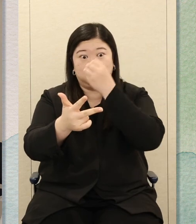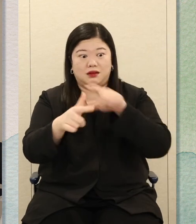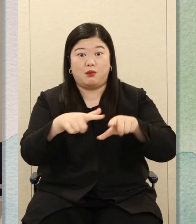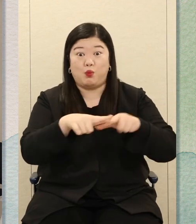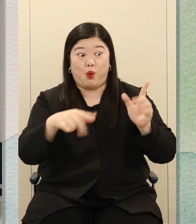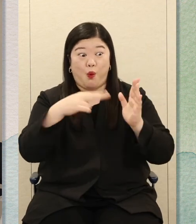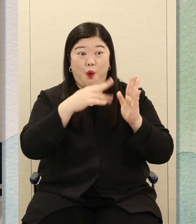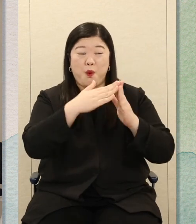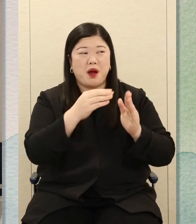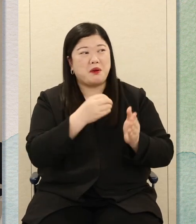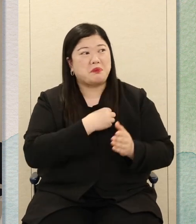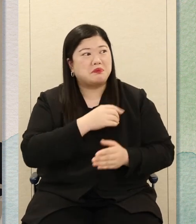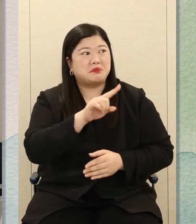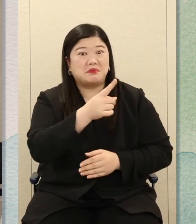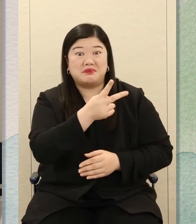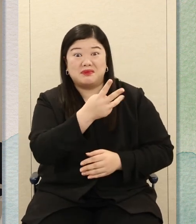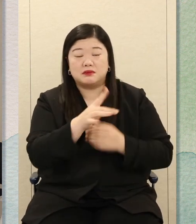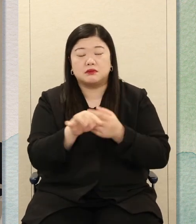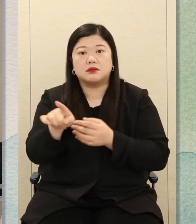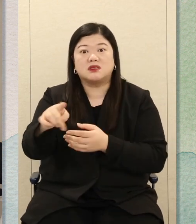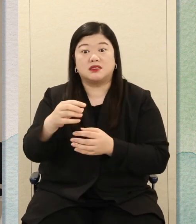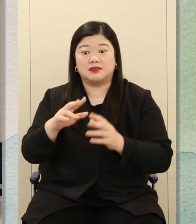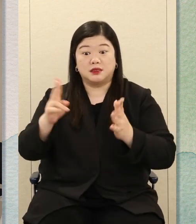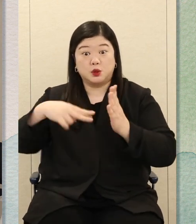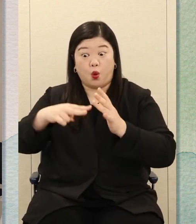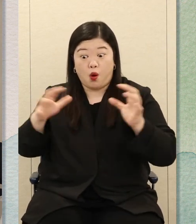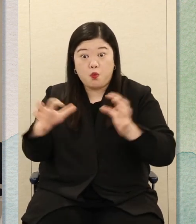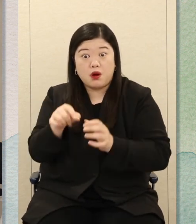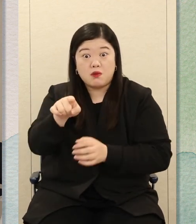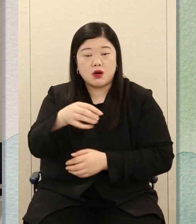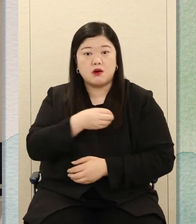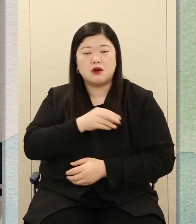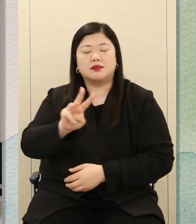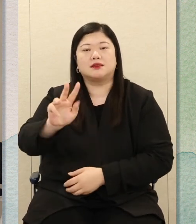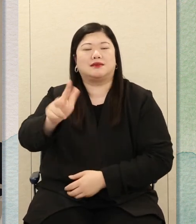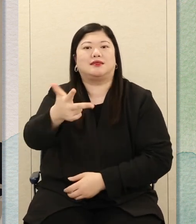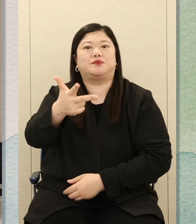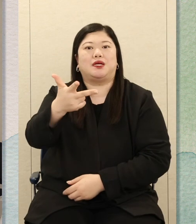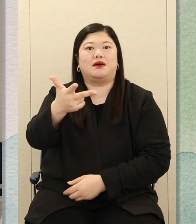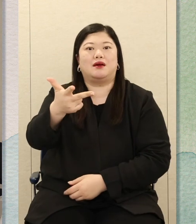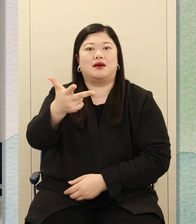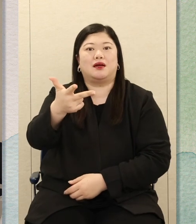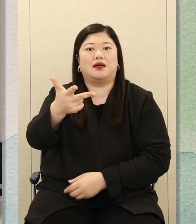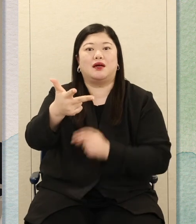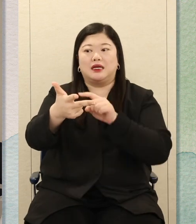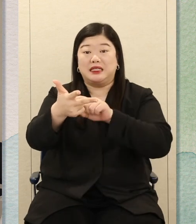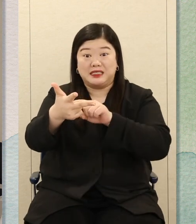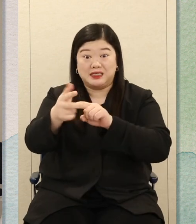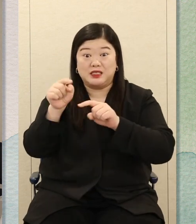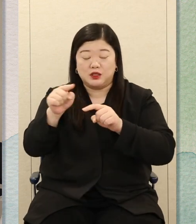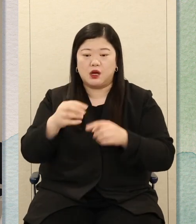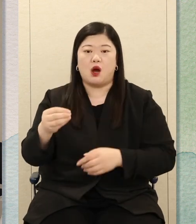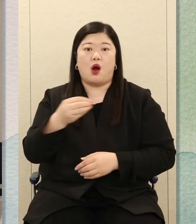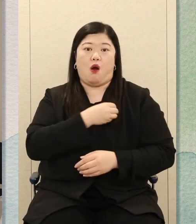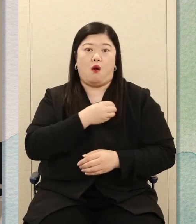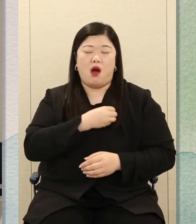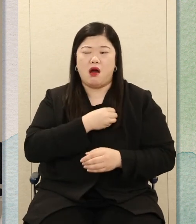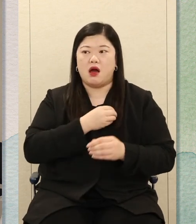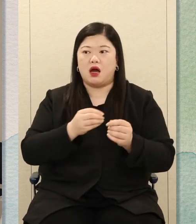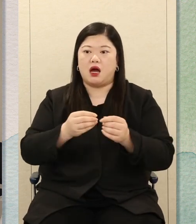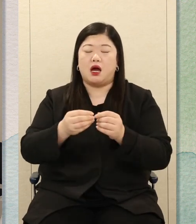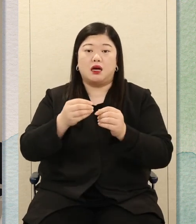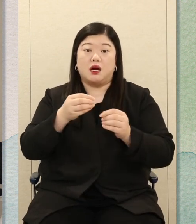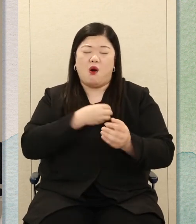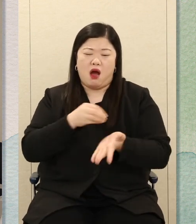거예요, 거기가. 예, 근데 어떻게 하냐면 거기는 예, 그 클럽장, 거기 이제 회원이 되는데 일단 힘들어요.